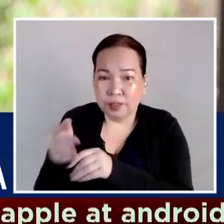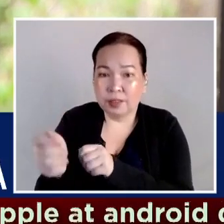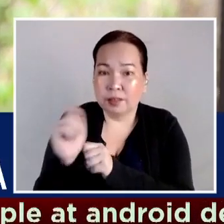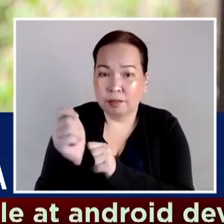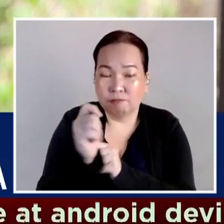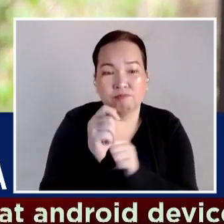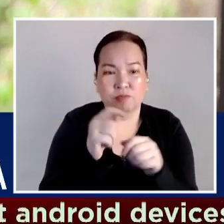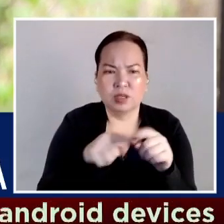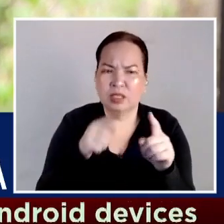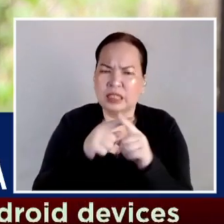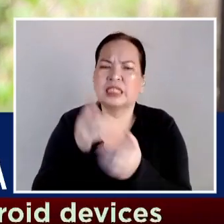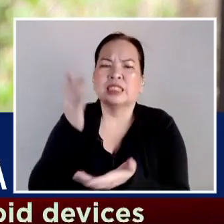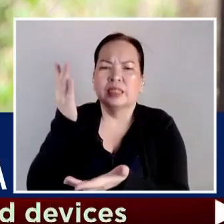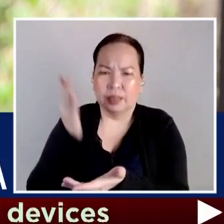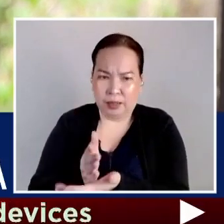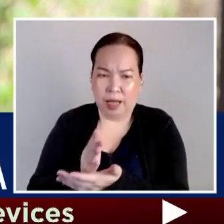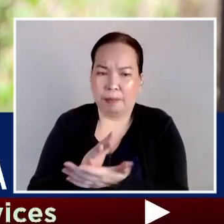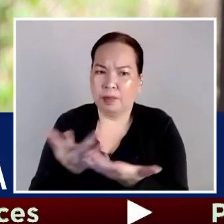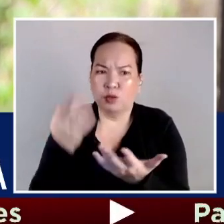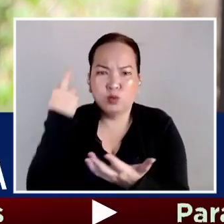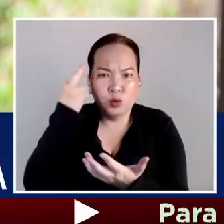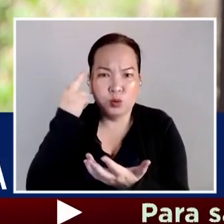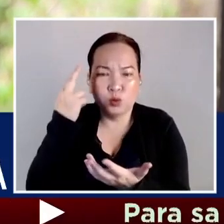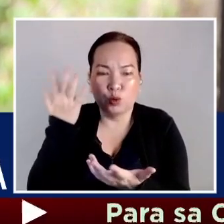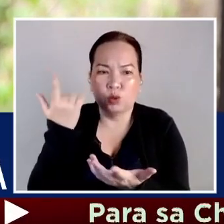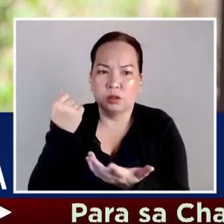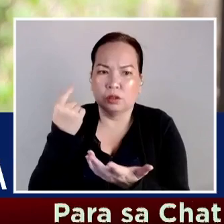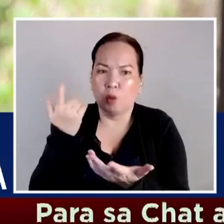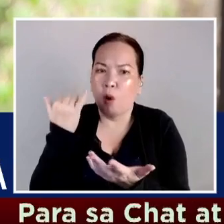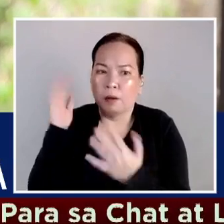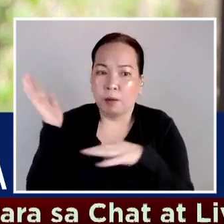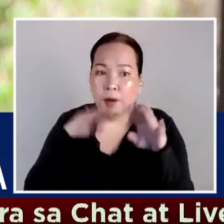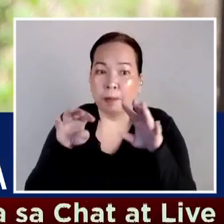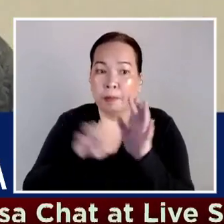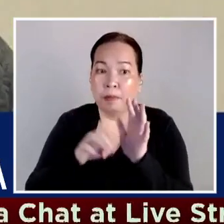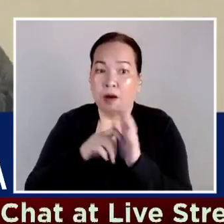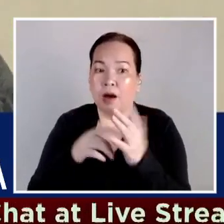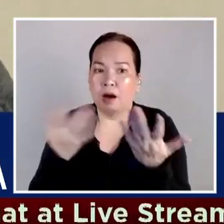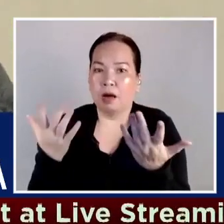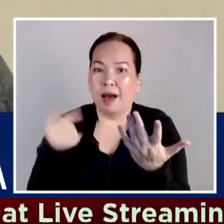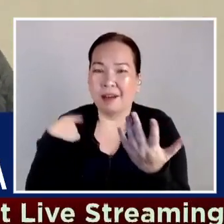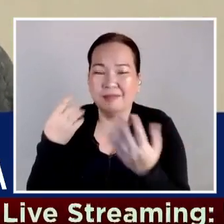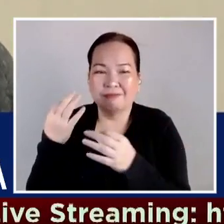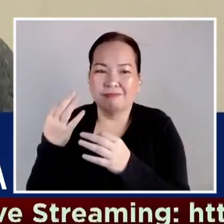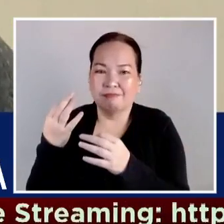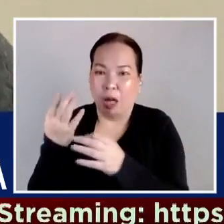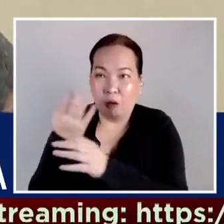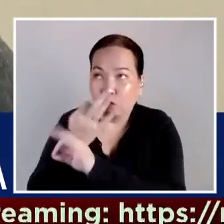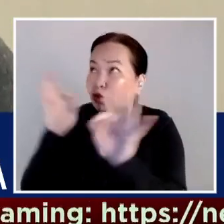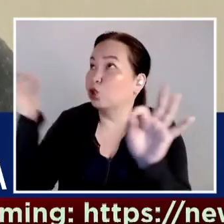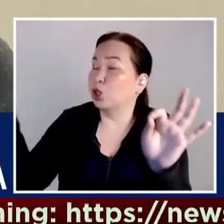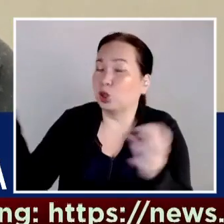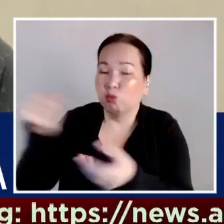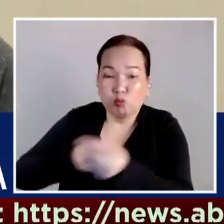dahilan kung bakit nagkaka-krisis. Halimbawa, yung liberalization policies. Hinahamon ng magsasakang